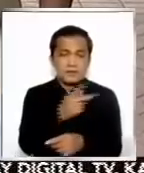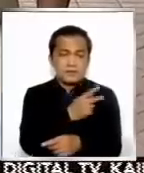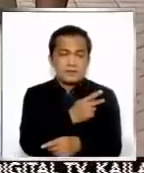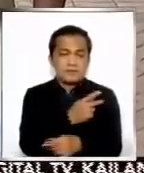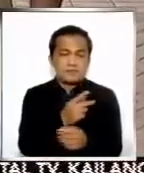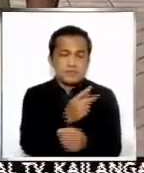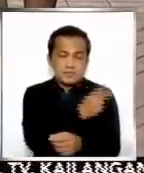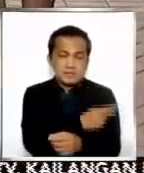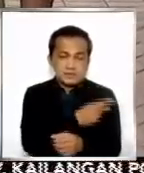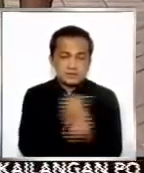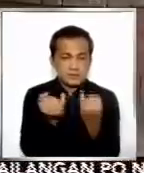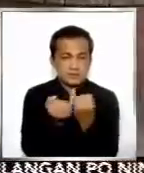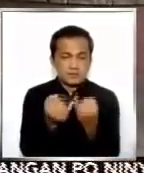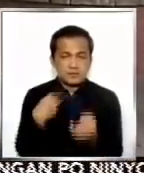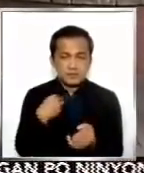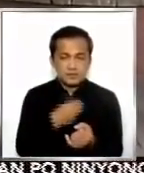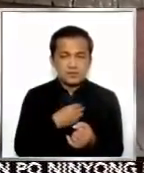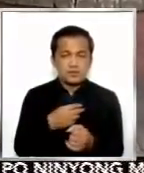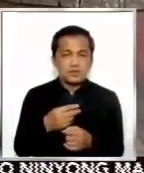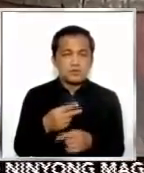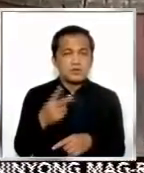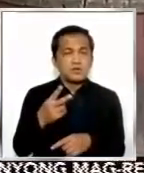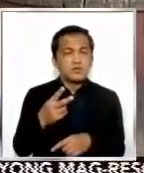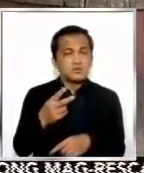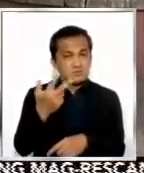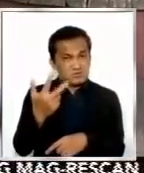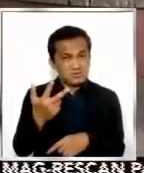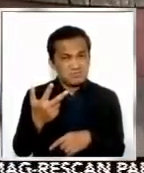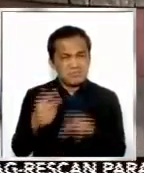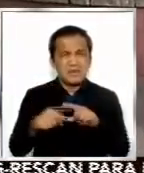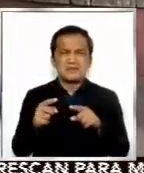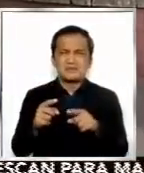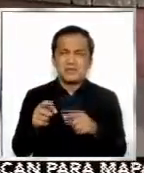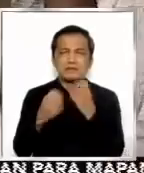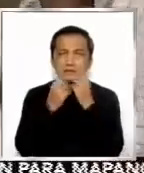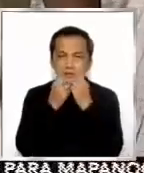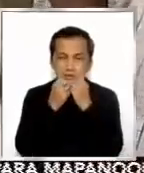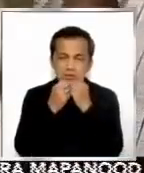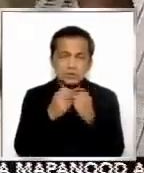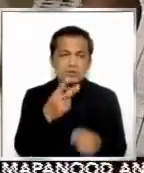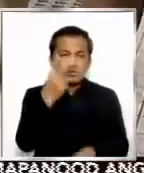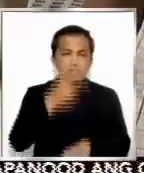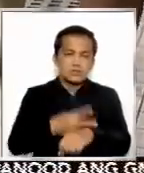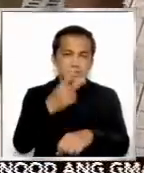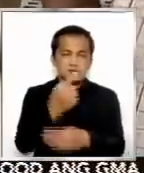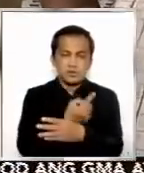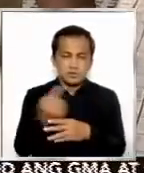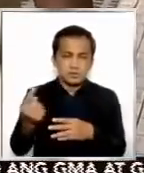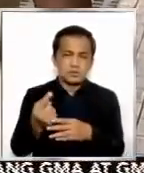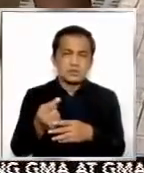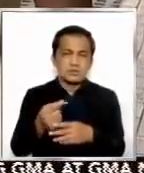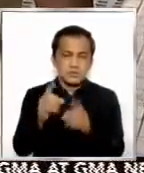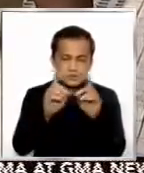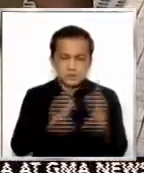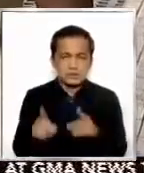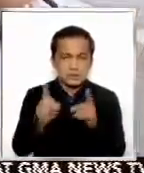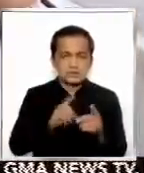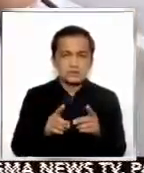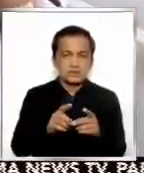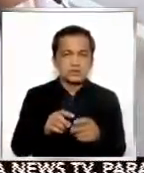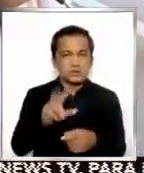dalawang beses lang sa isang linggo nagpapadialysis ang nag-iisang anak ni Larry. Halos 3,000 piso ang isang dialysis